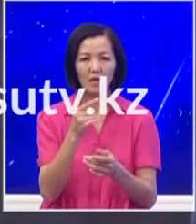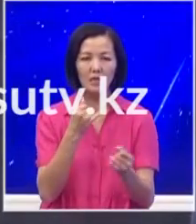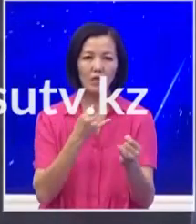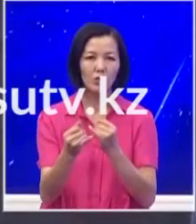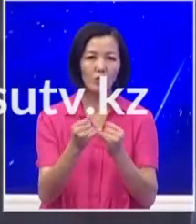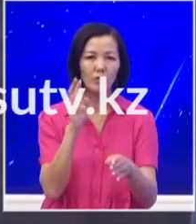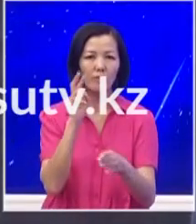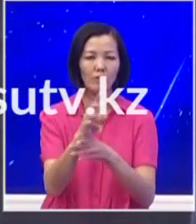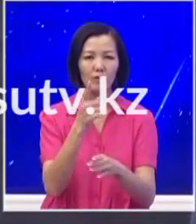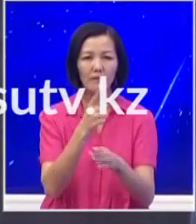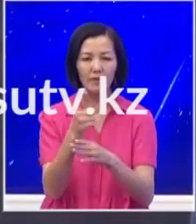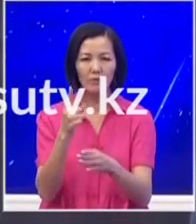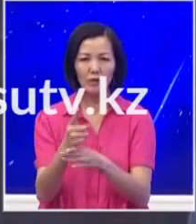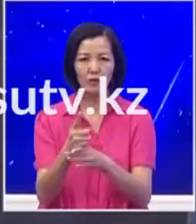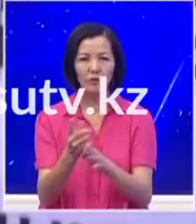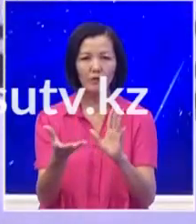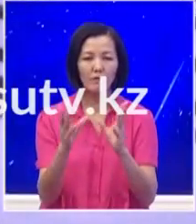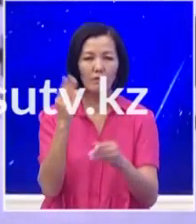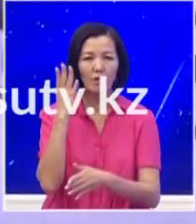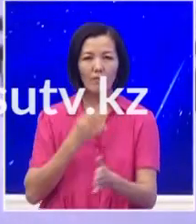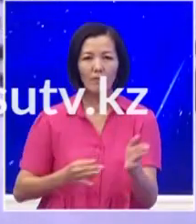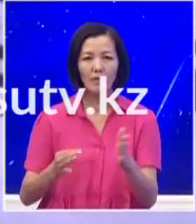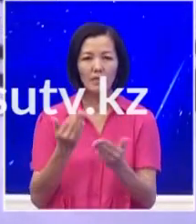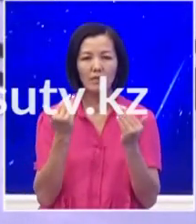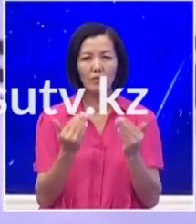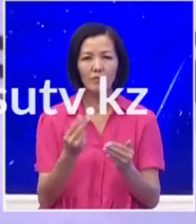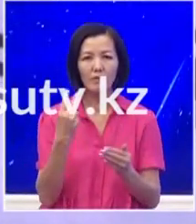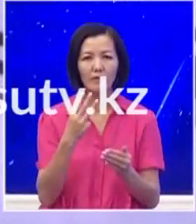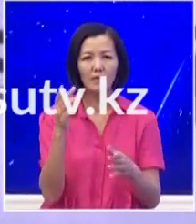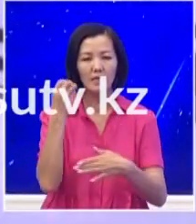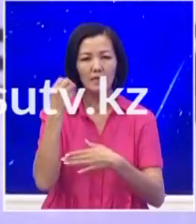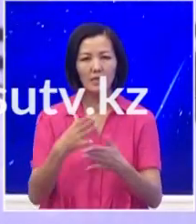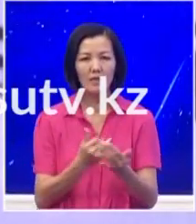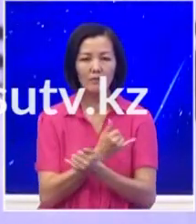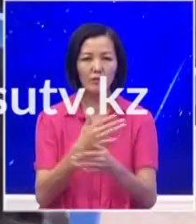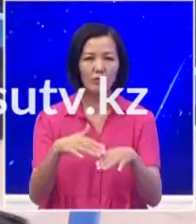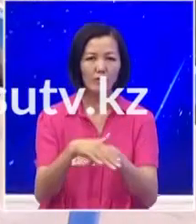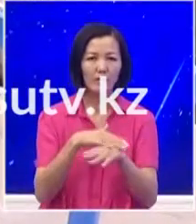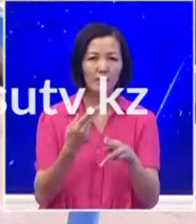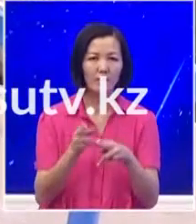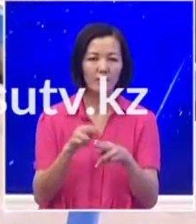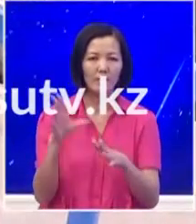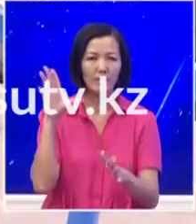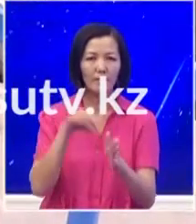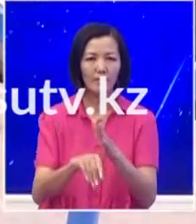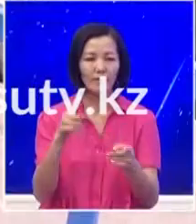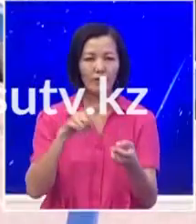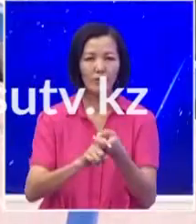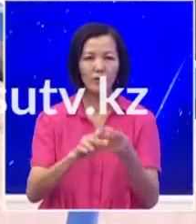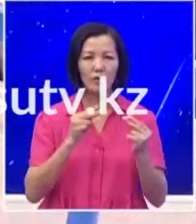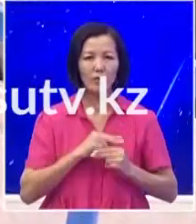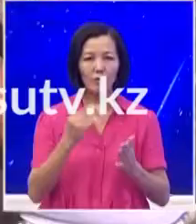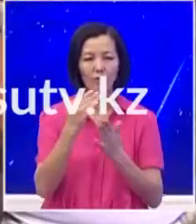вход воспрещен. Отметим, всего по Алматинской области действуют 23 центра обслуживания населения. Все они уже подключены